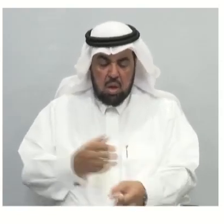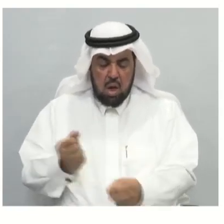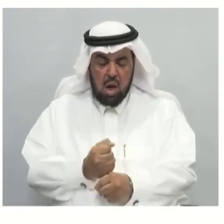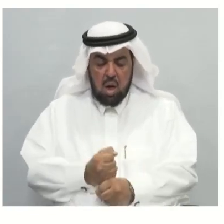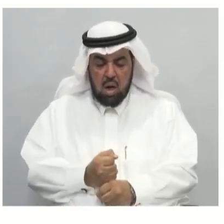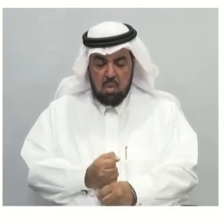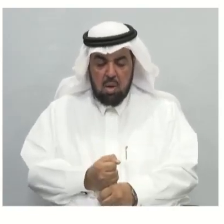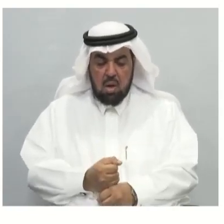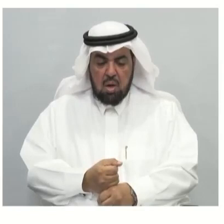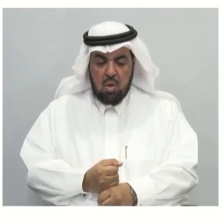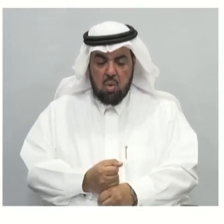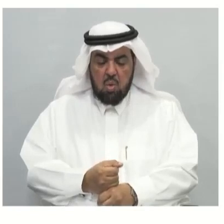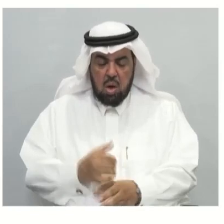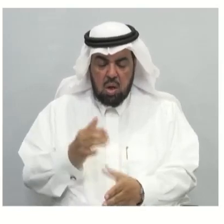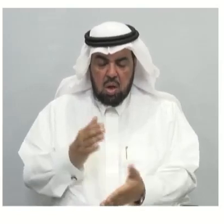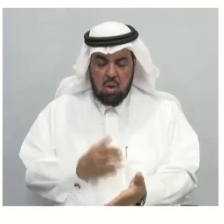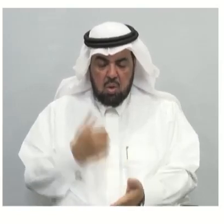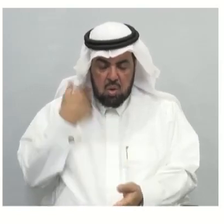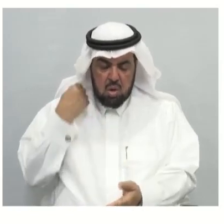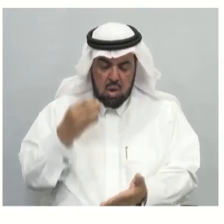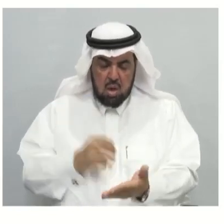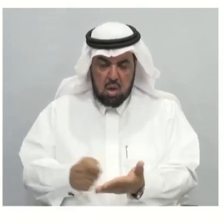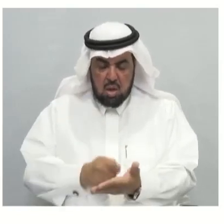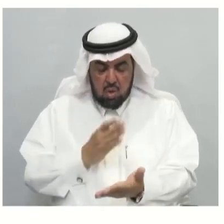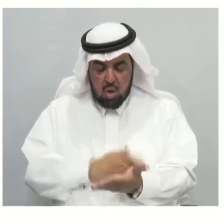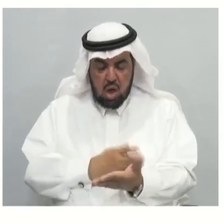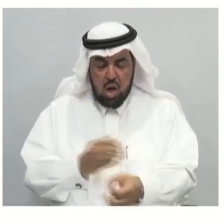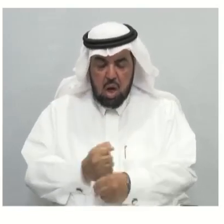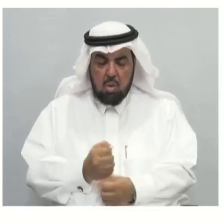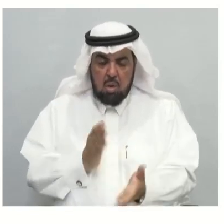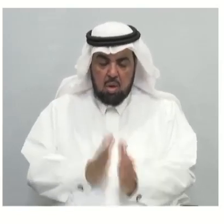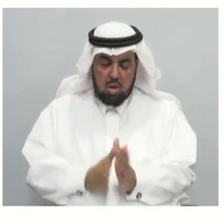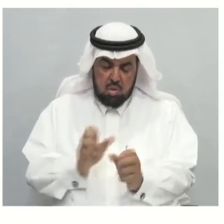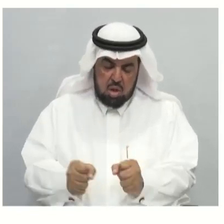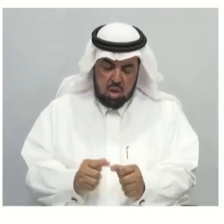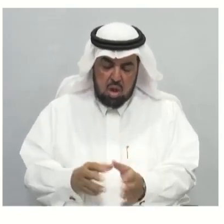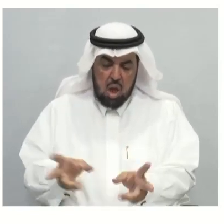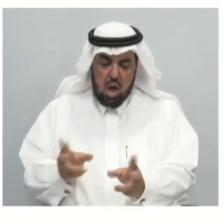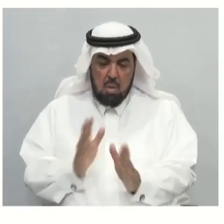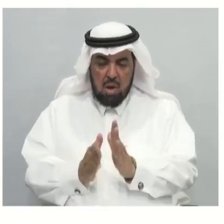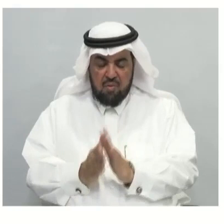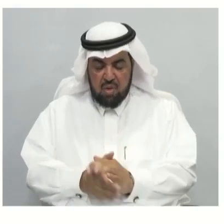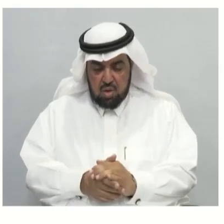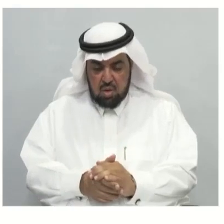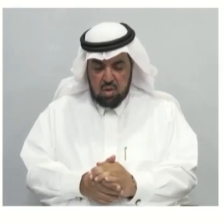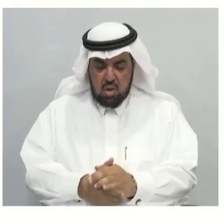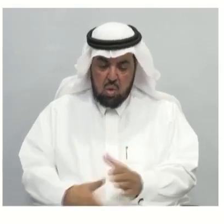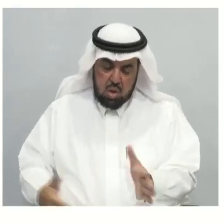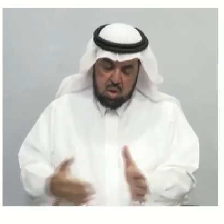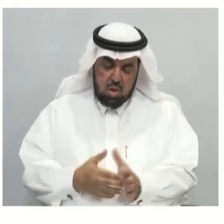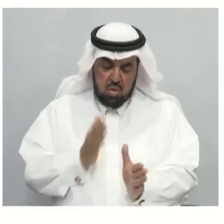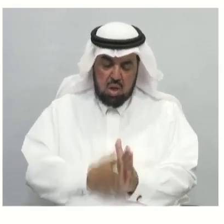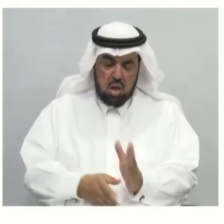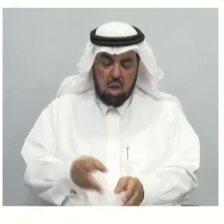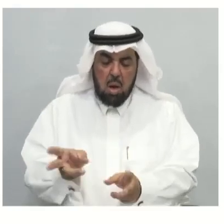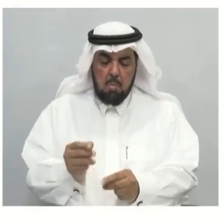وخطابات الاعمال وتقارير الاعمال ومستندات المعاملات واخيرا المستندات